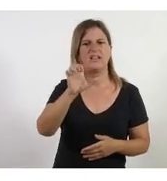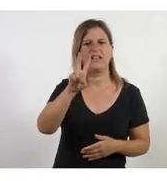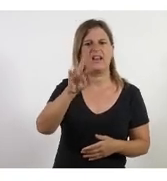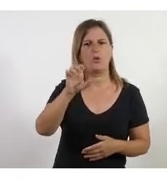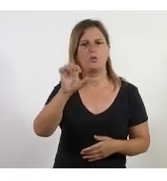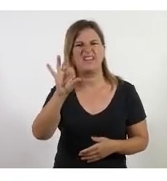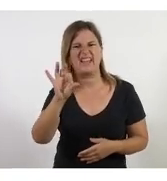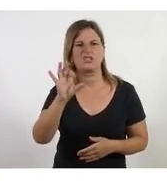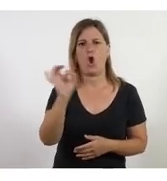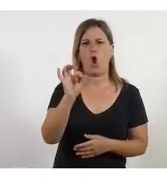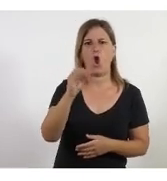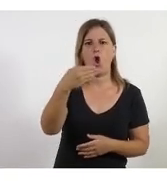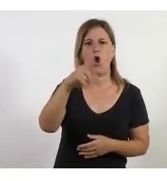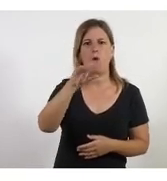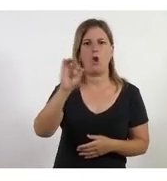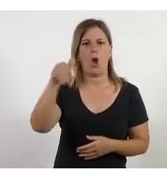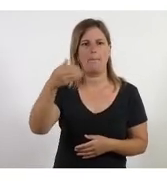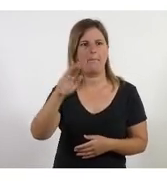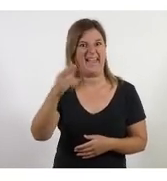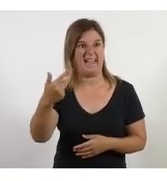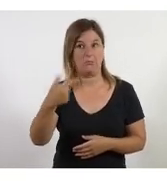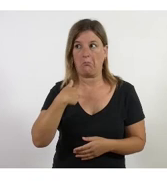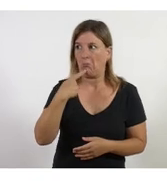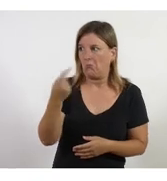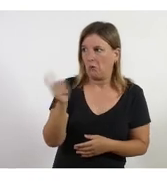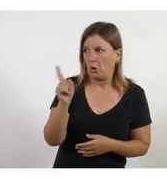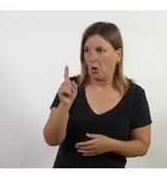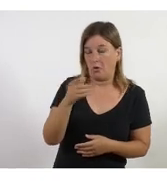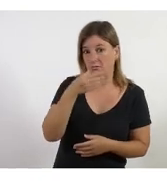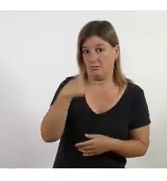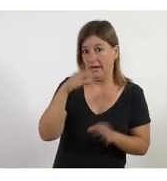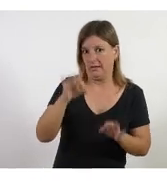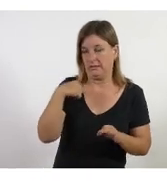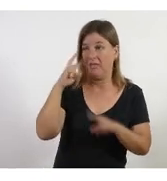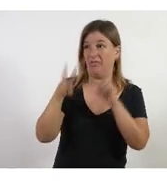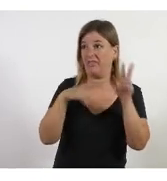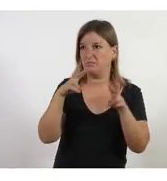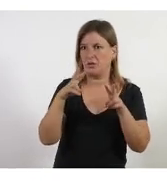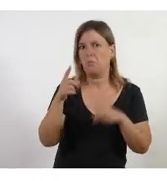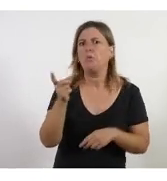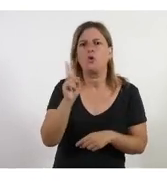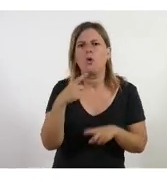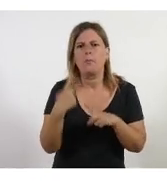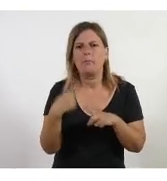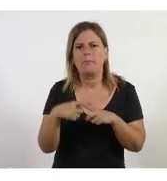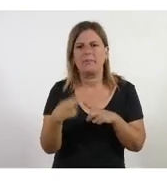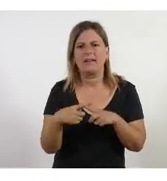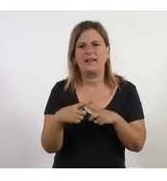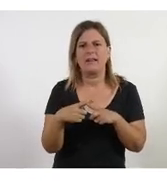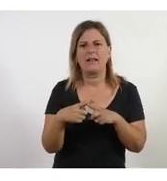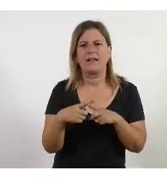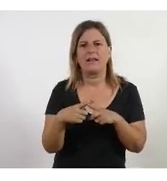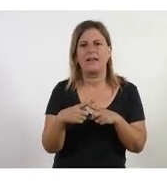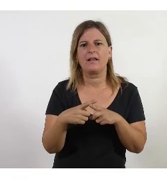No, com veieu, estic una mica despistada sempre que em pregunten alguna cosa. Però per què? Diu,